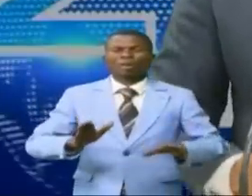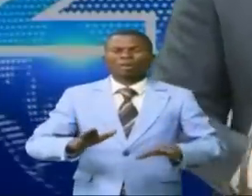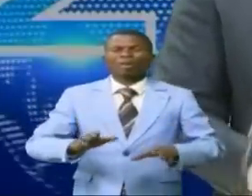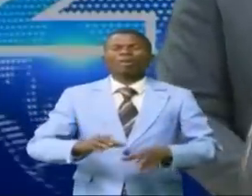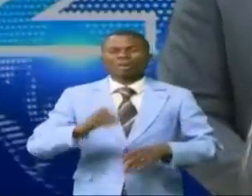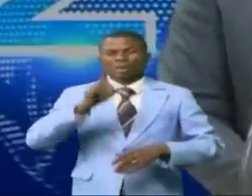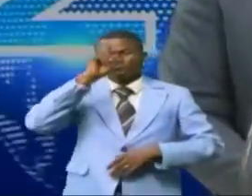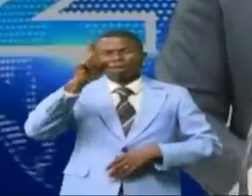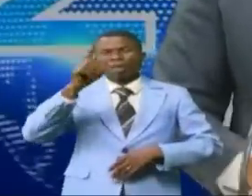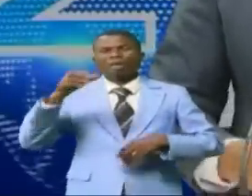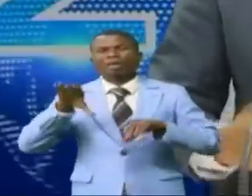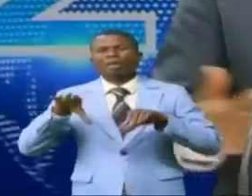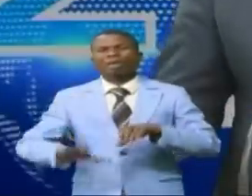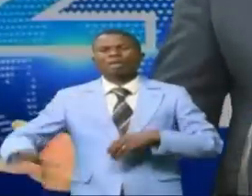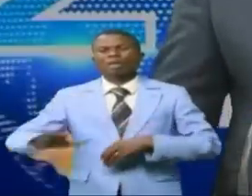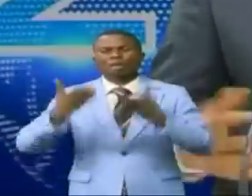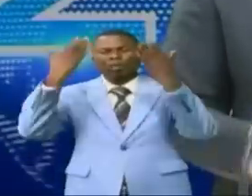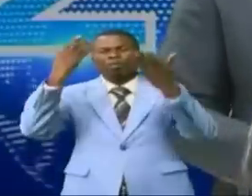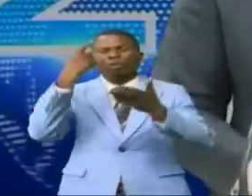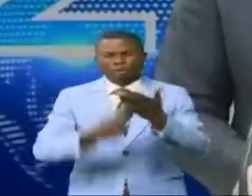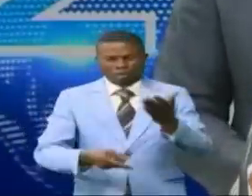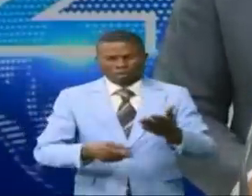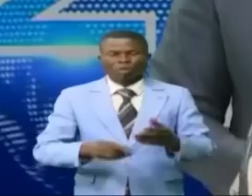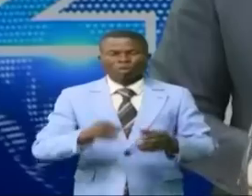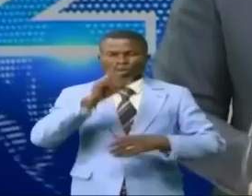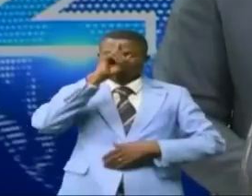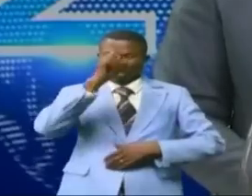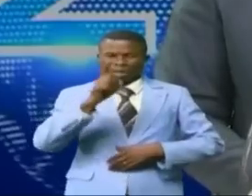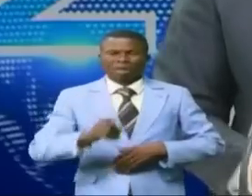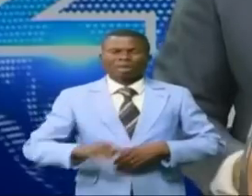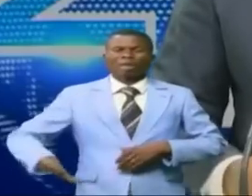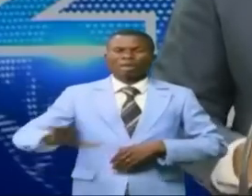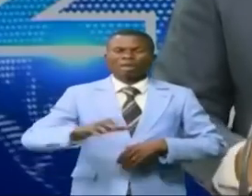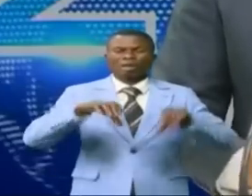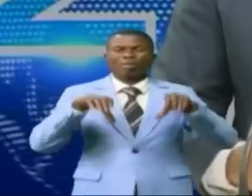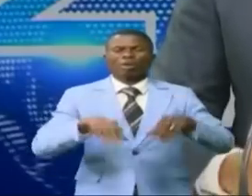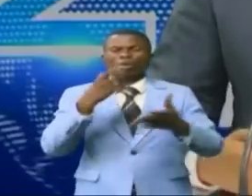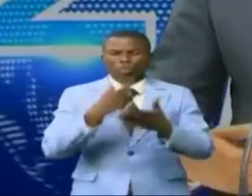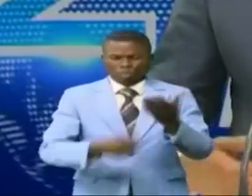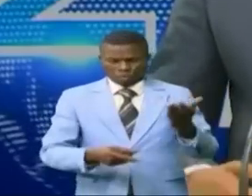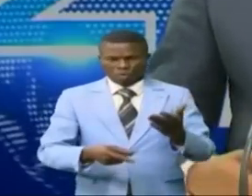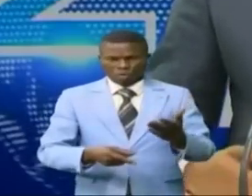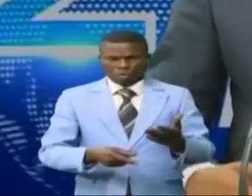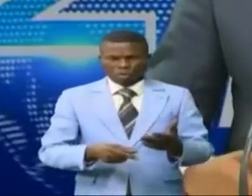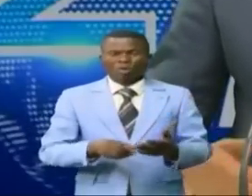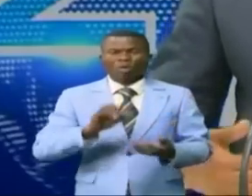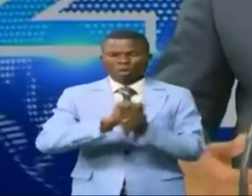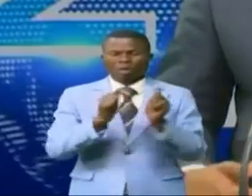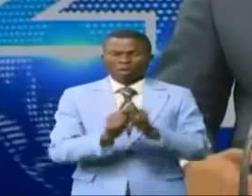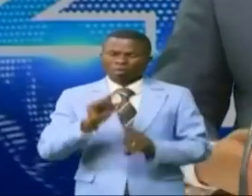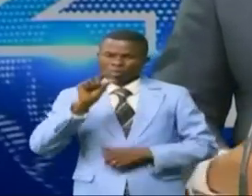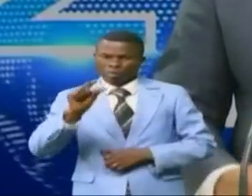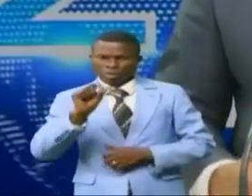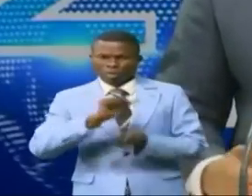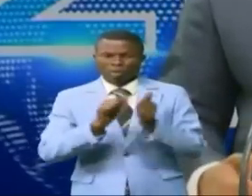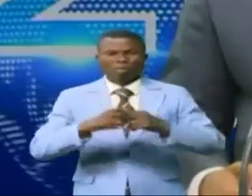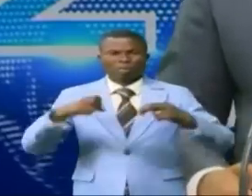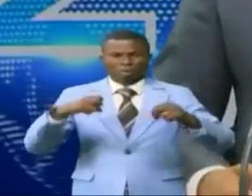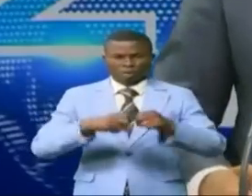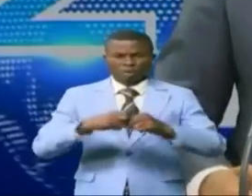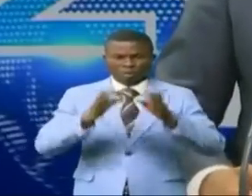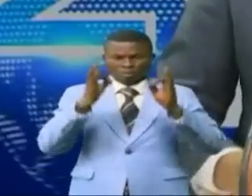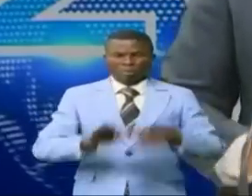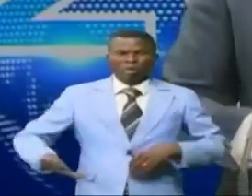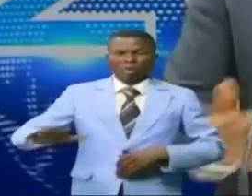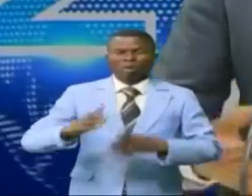les atouts de la RDC. Sans froid aux yeux, je peux déjà dire qu'on a quelques problèmes en termes d'énergie, tandis que